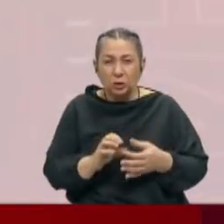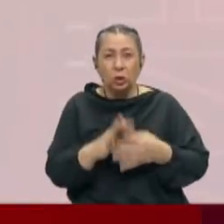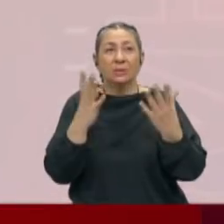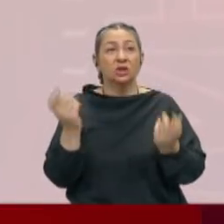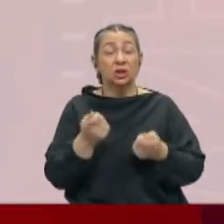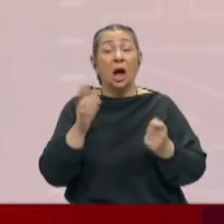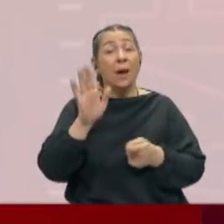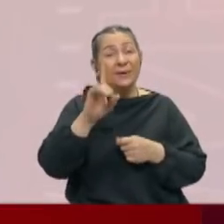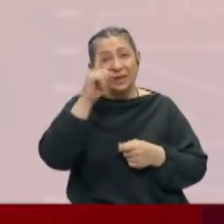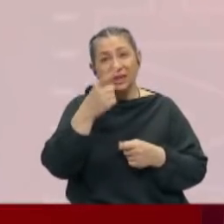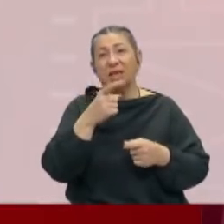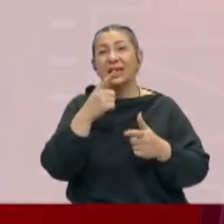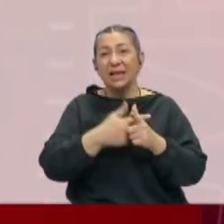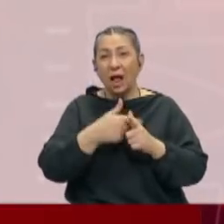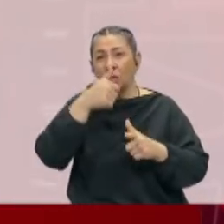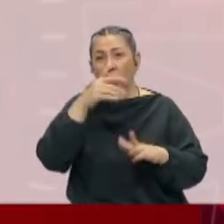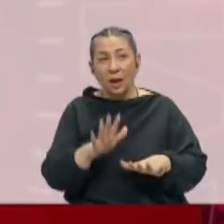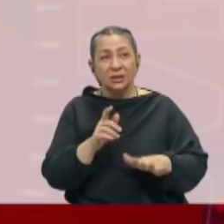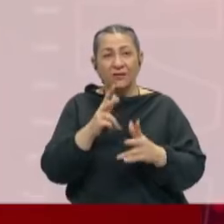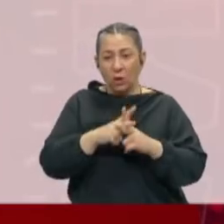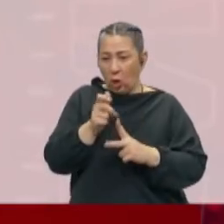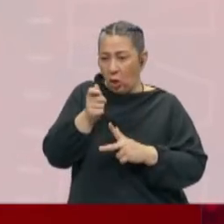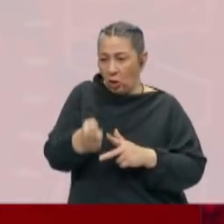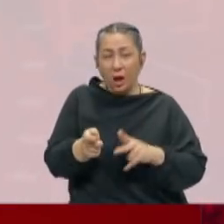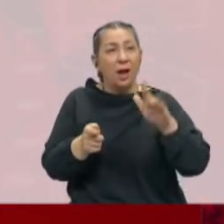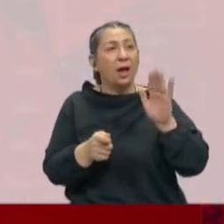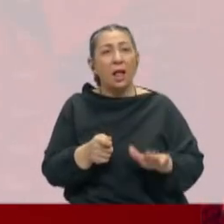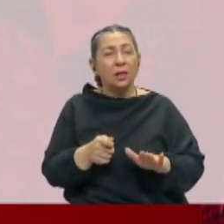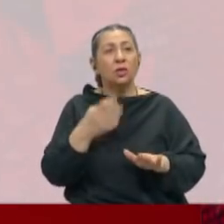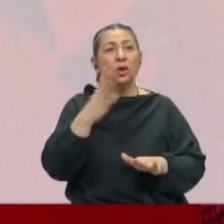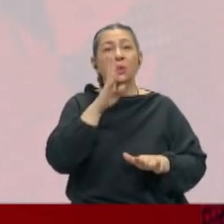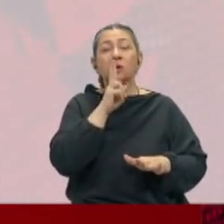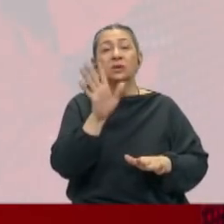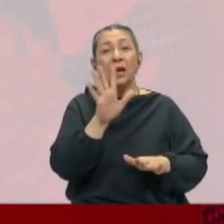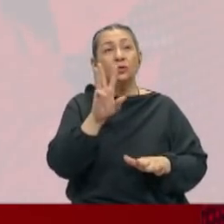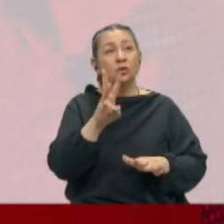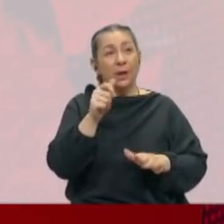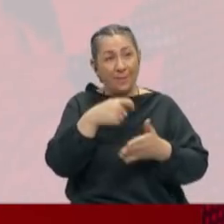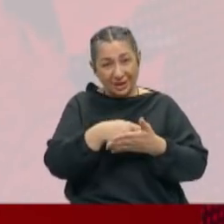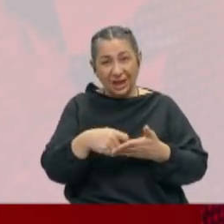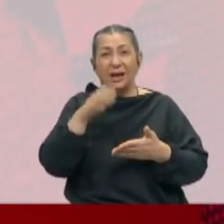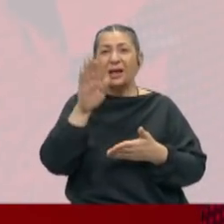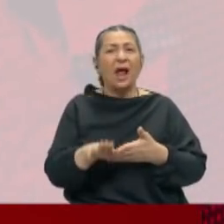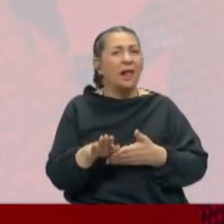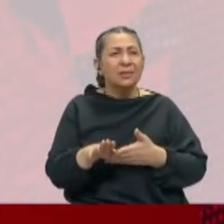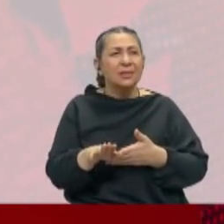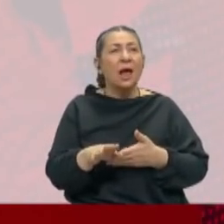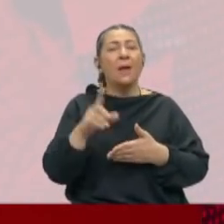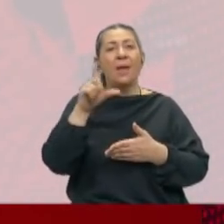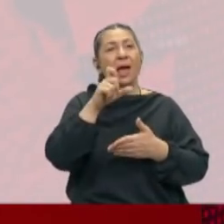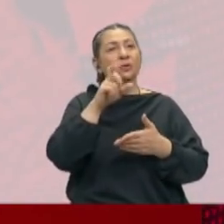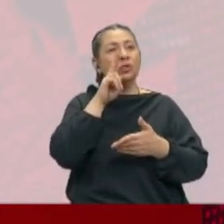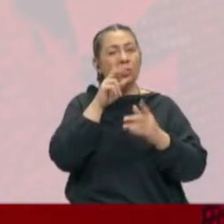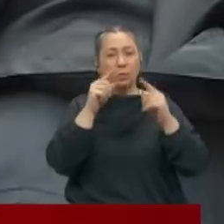çalışacak. Ama sadece kira ve doğalgaz faturasını ödedikten sonra bile 4253 lira maaşından geriye kalanla ay